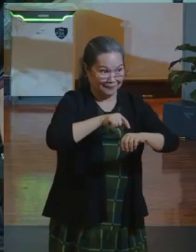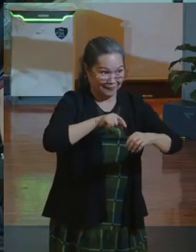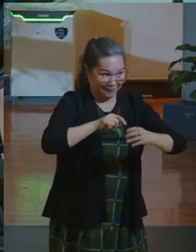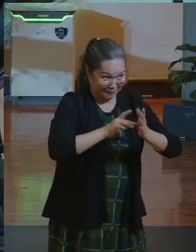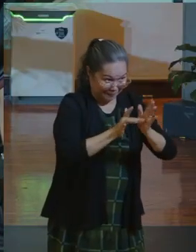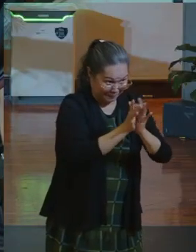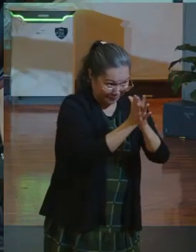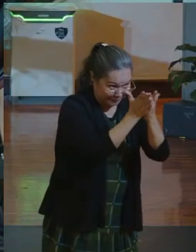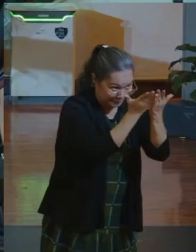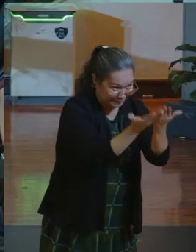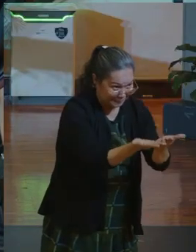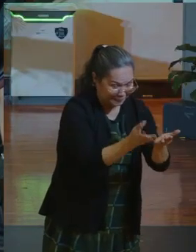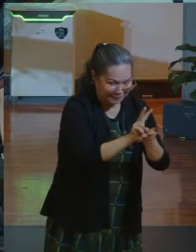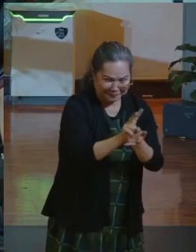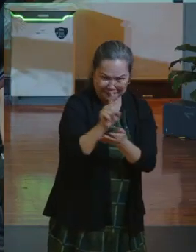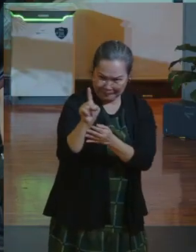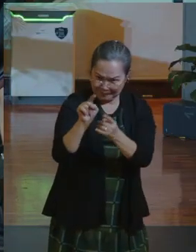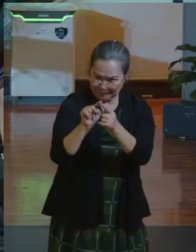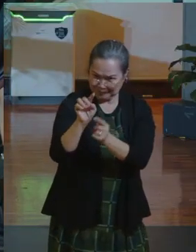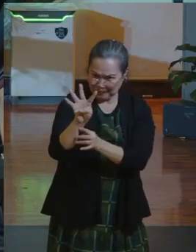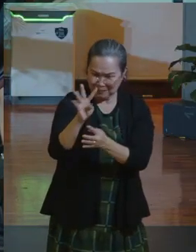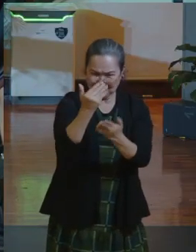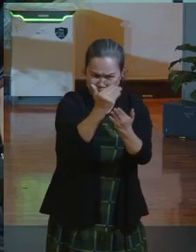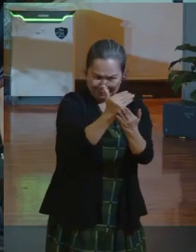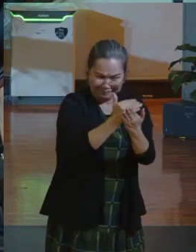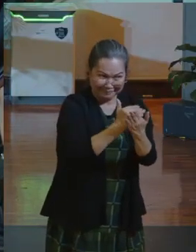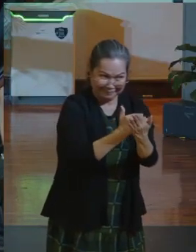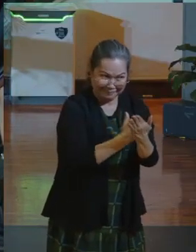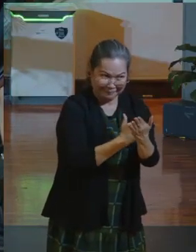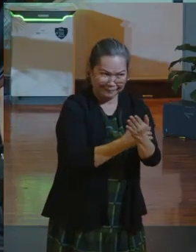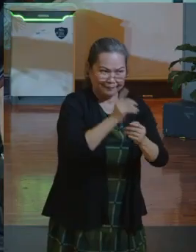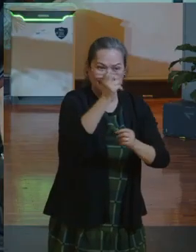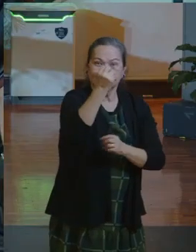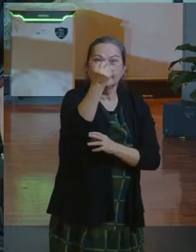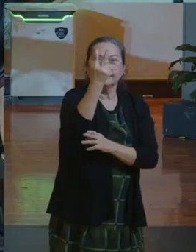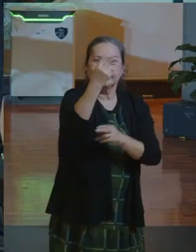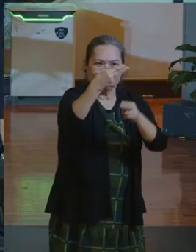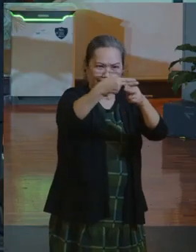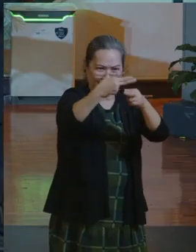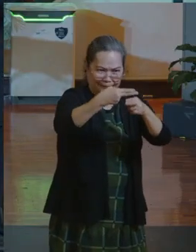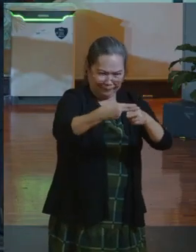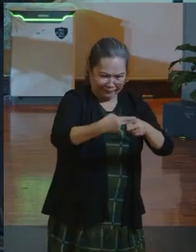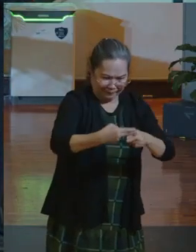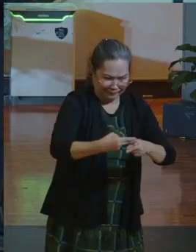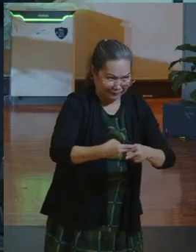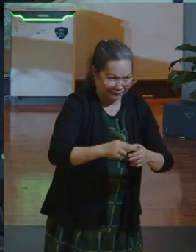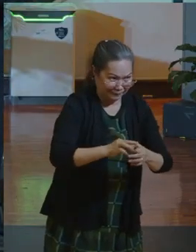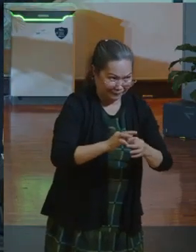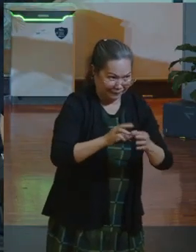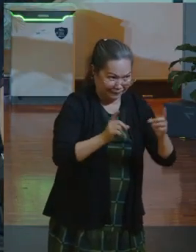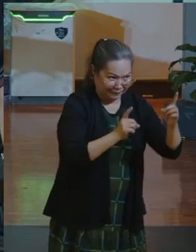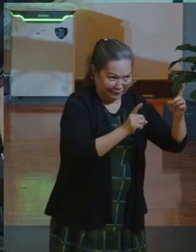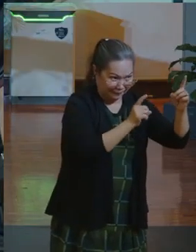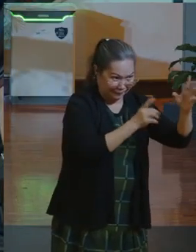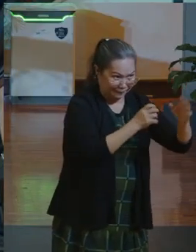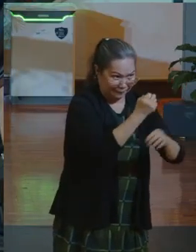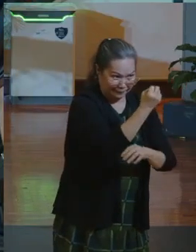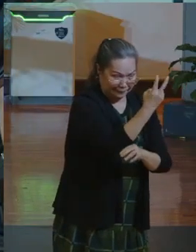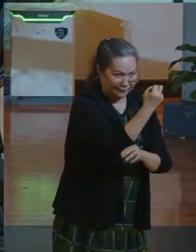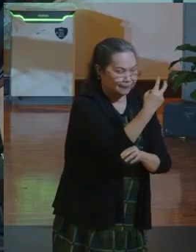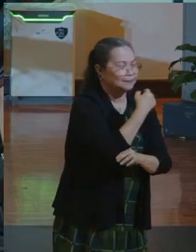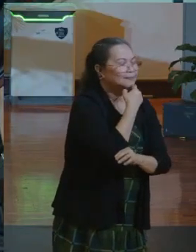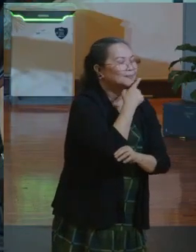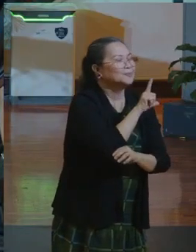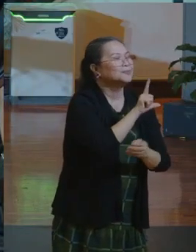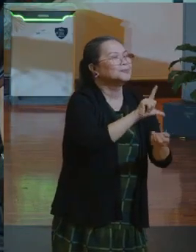1 to 4, yung enumeration ng 12. Nasa Luke chapter 6, tinawag po